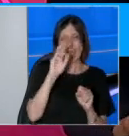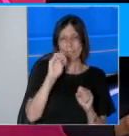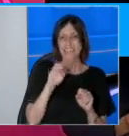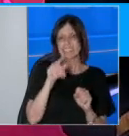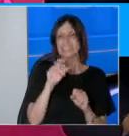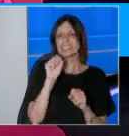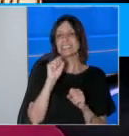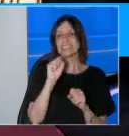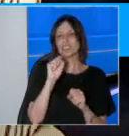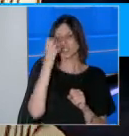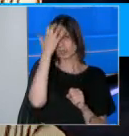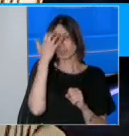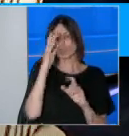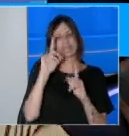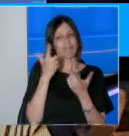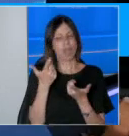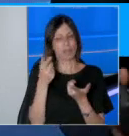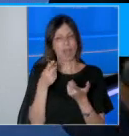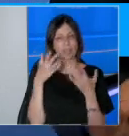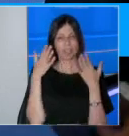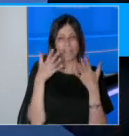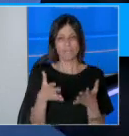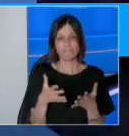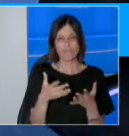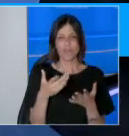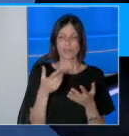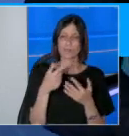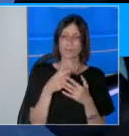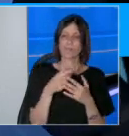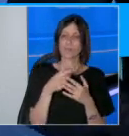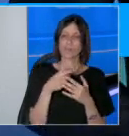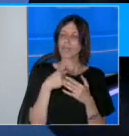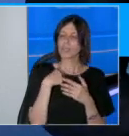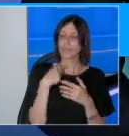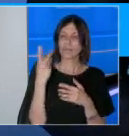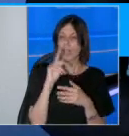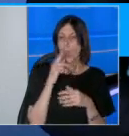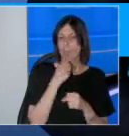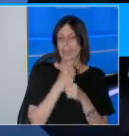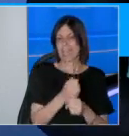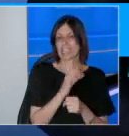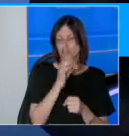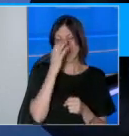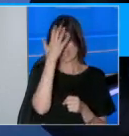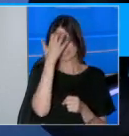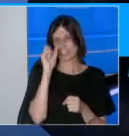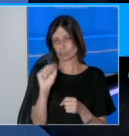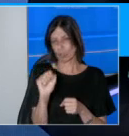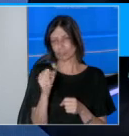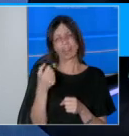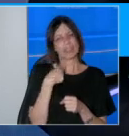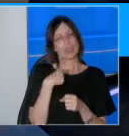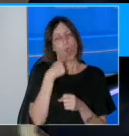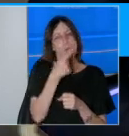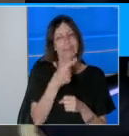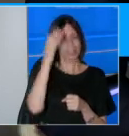סמוטריץ'. למה אתה יודע, ההתקפות של הליכוד לא מופנות אליו? אני בוודאי לא המייצג של סמוטריץ'.